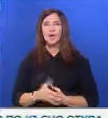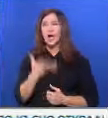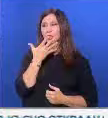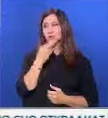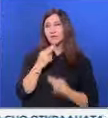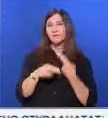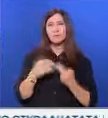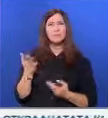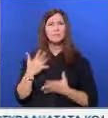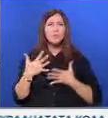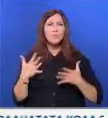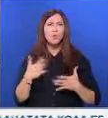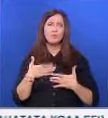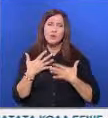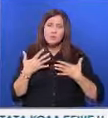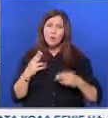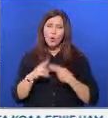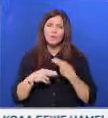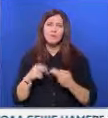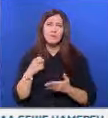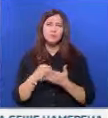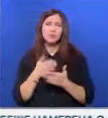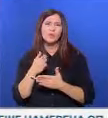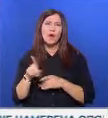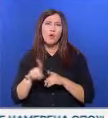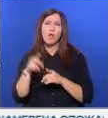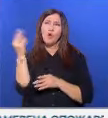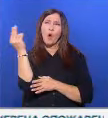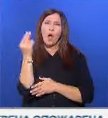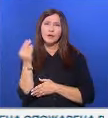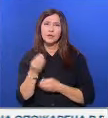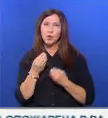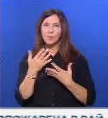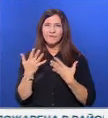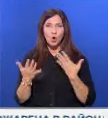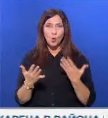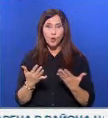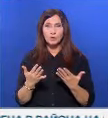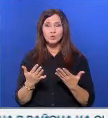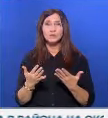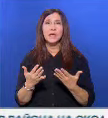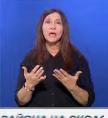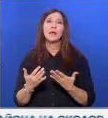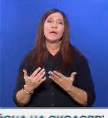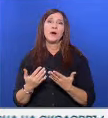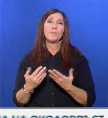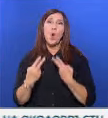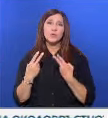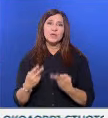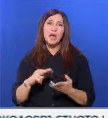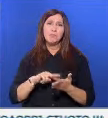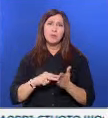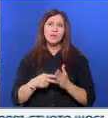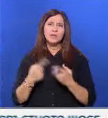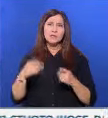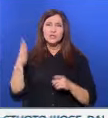Красотата във филмите беше много. Имаше много филми, които са просто буквално като картини. Хубаво е, когато се отразяват проекти от различни държави, с различни бюджети,